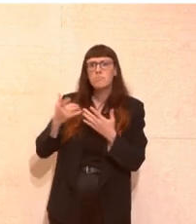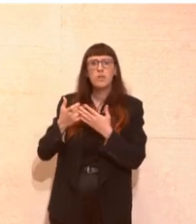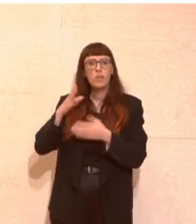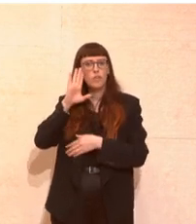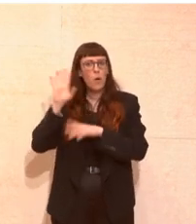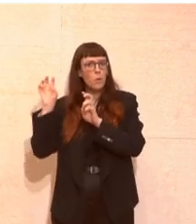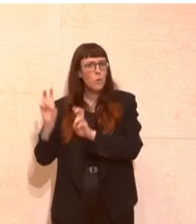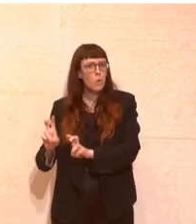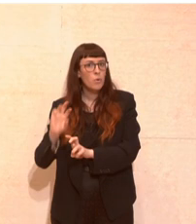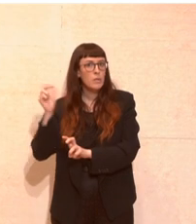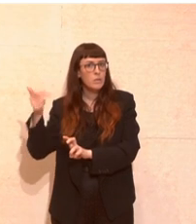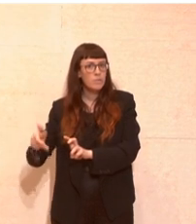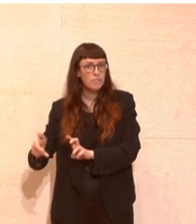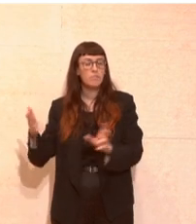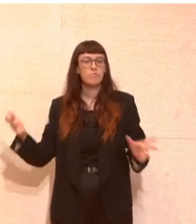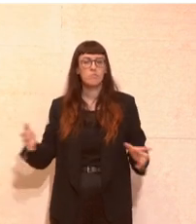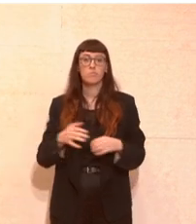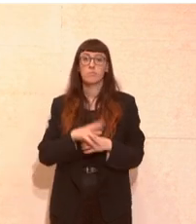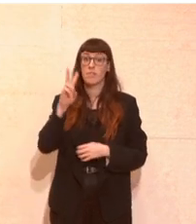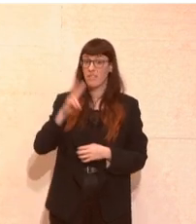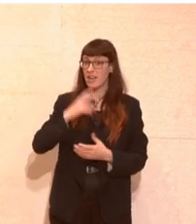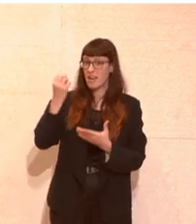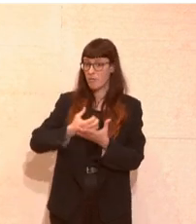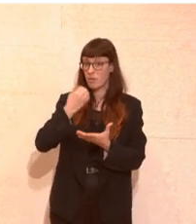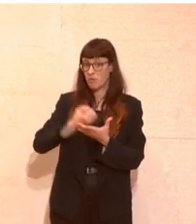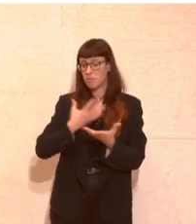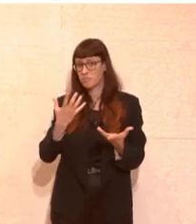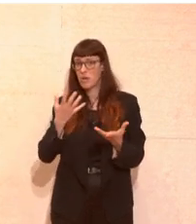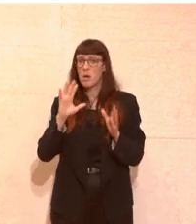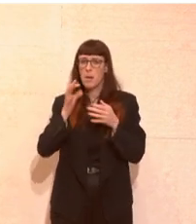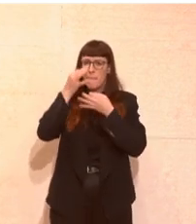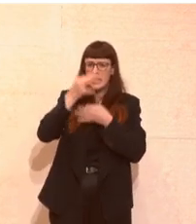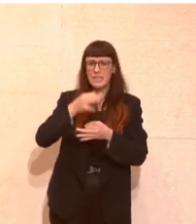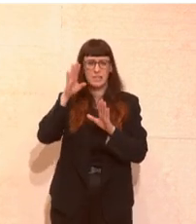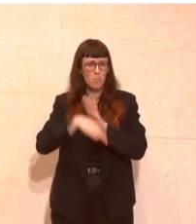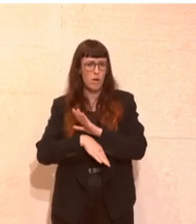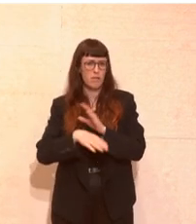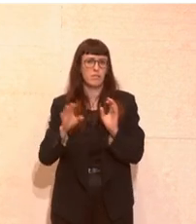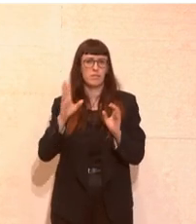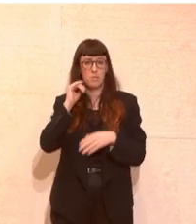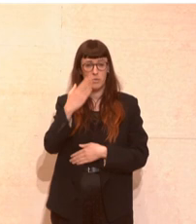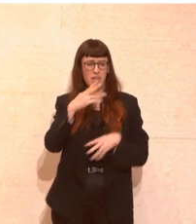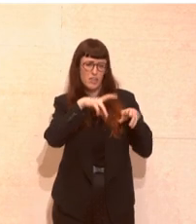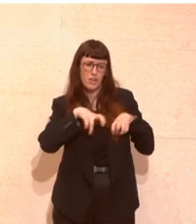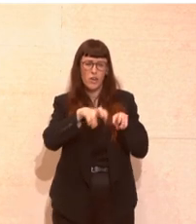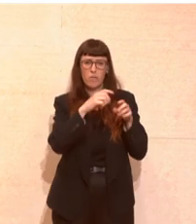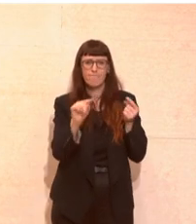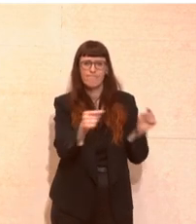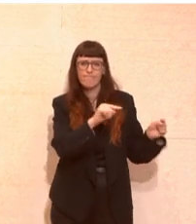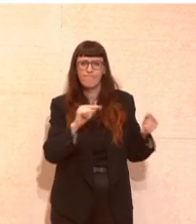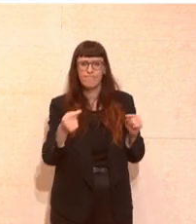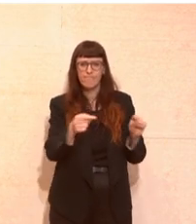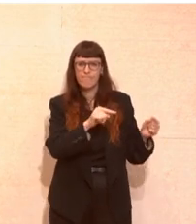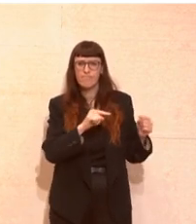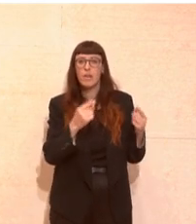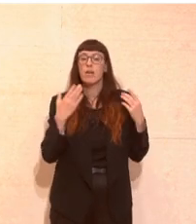faut être honnête, les données sont moins précises, peut-être un peu moins bonnes, et du coup, il y a beaucoup de discussions parmi les chercheurs. Mais globalement, les cohortes